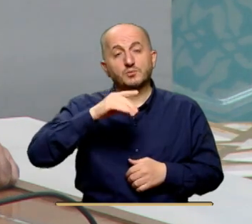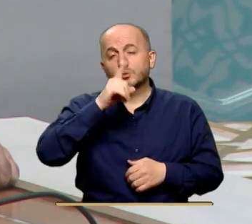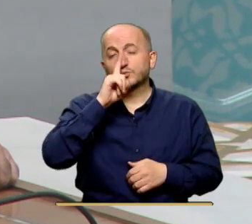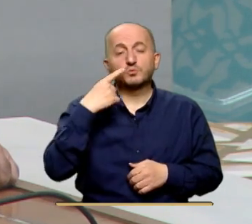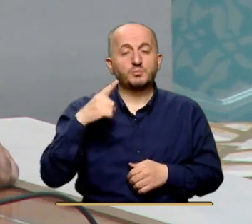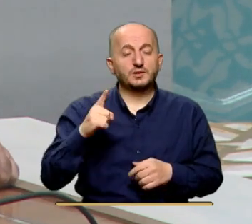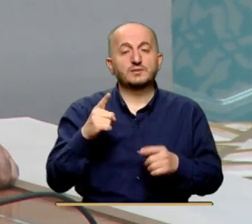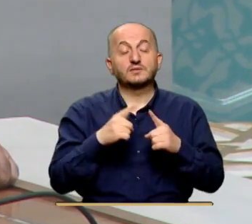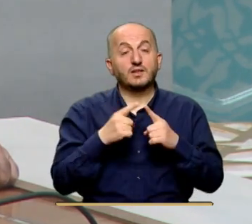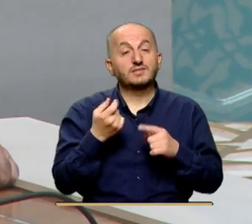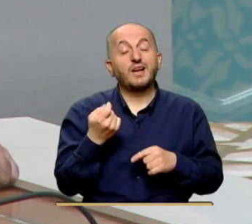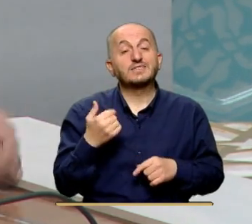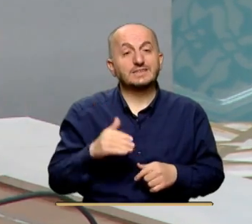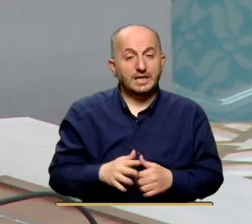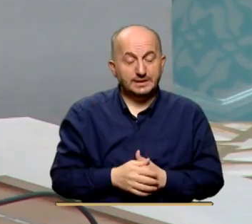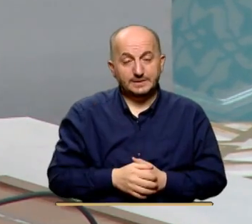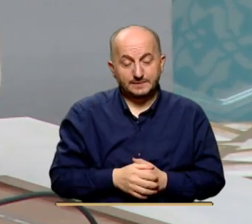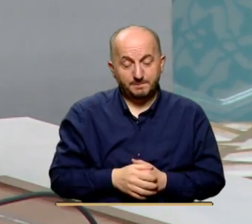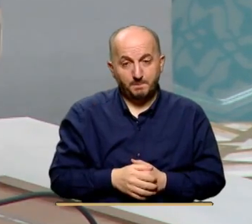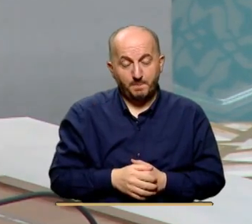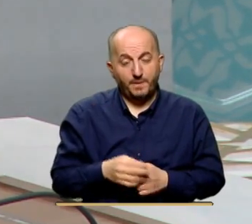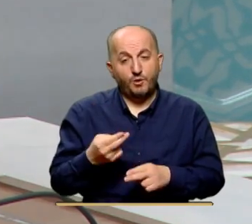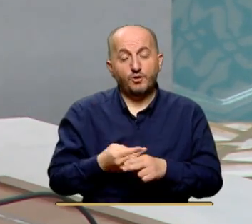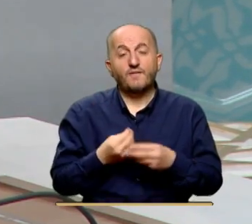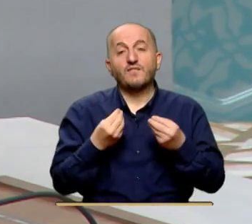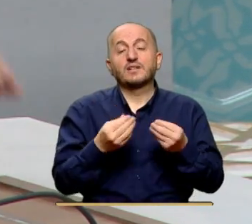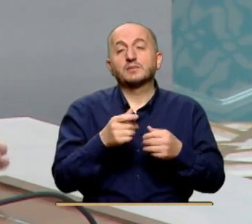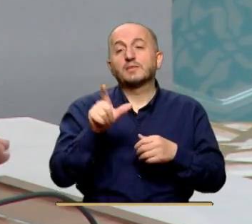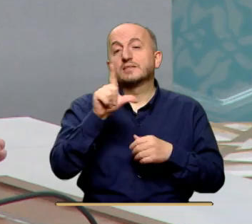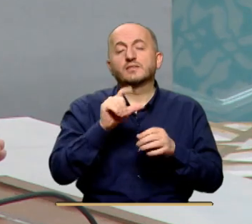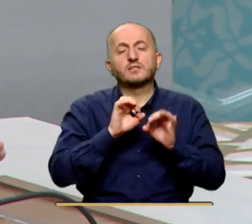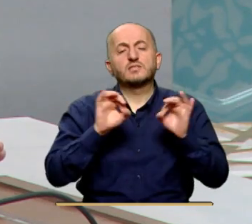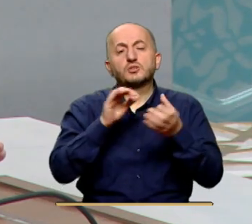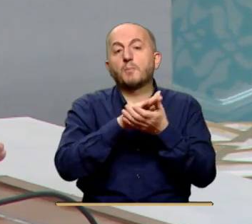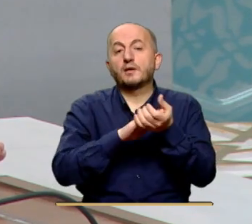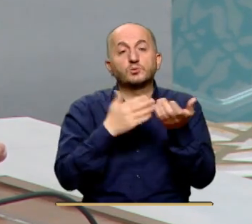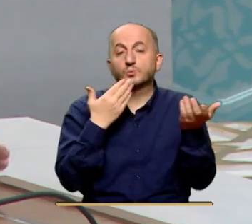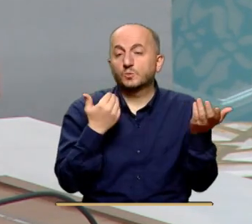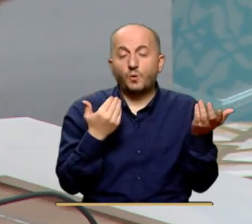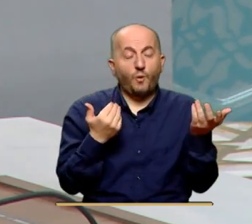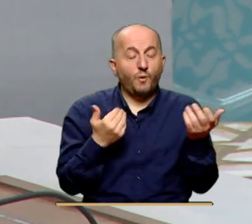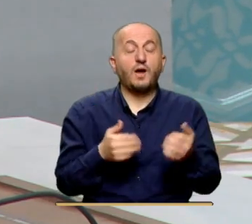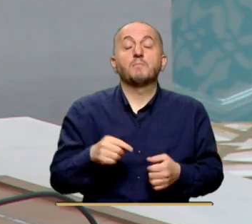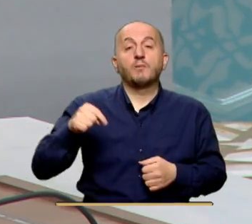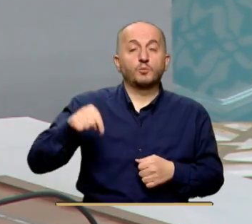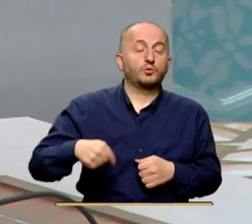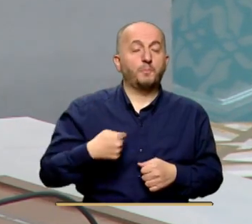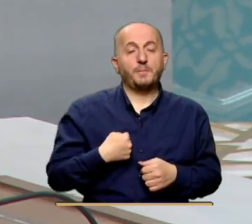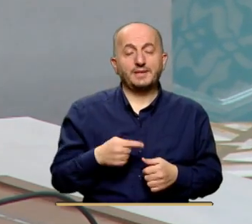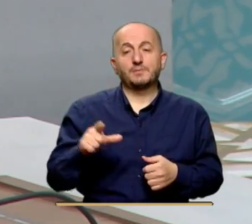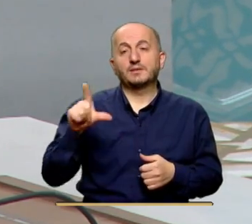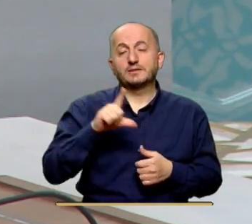100.000 rakamı az değil. Bakınız örnek verdiğim liselerden hiç mezun yok. Ama bugün benim